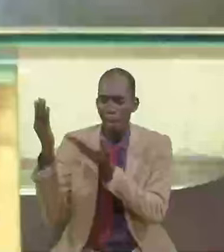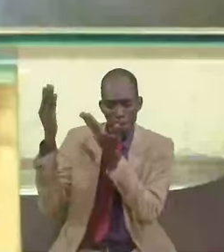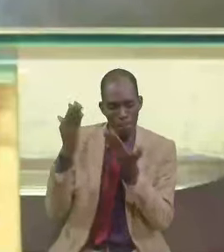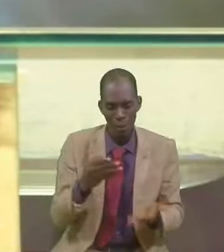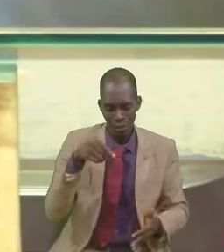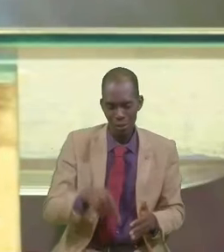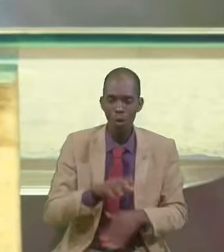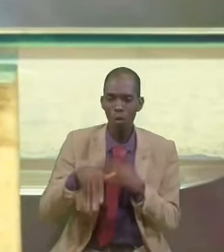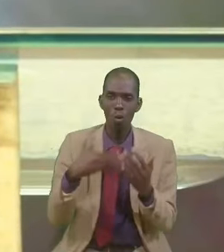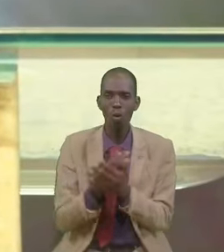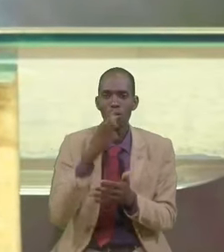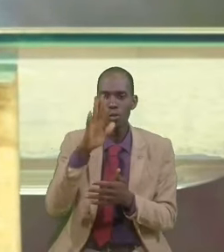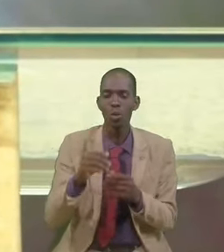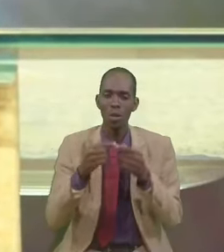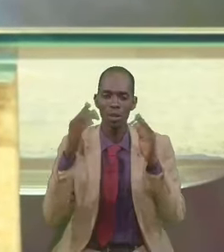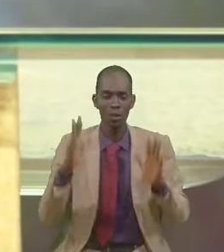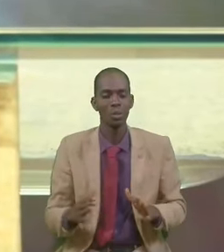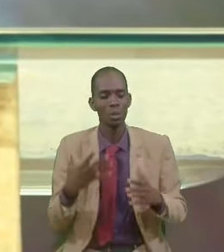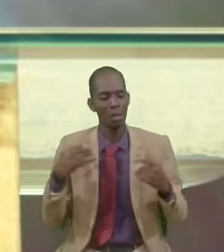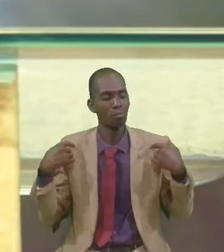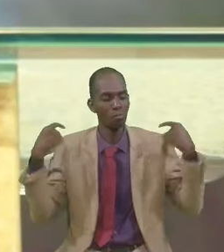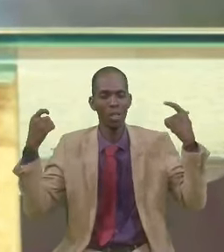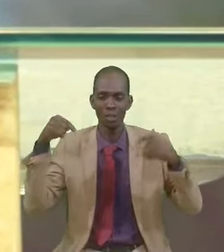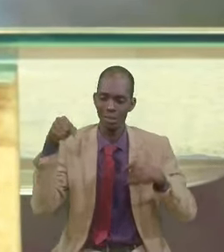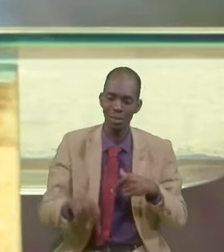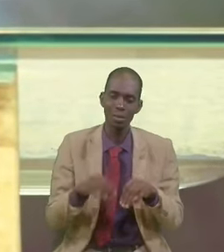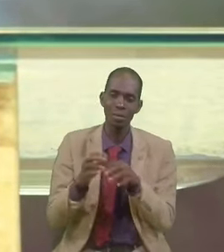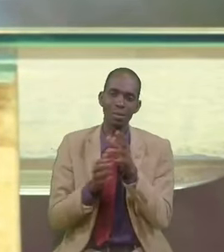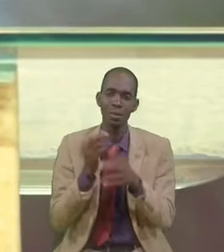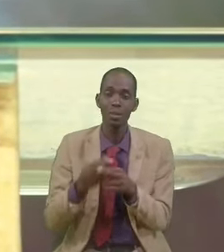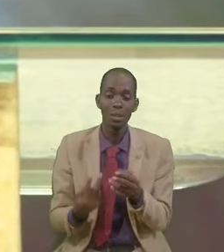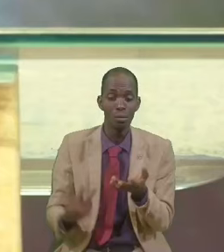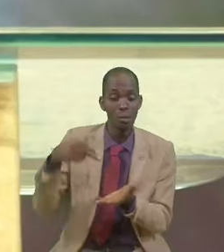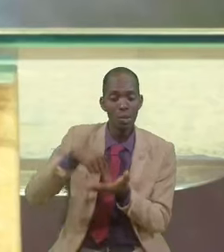va terrasser ce géant. Levez-vous et marchez.